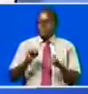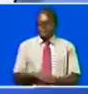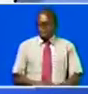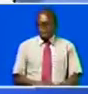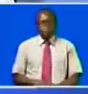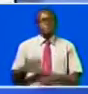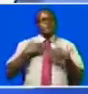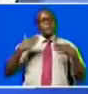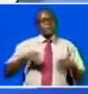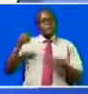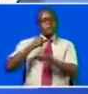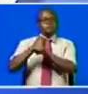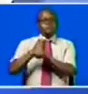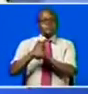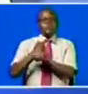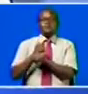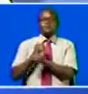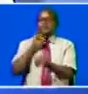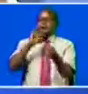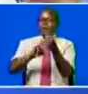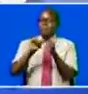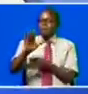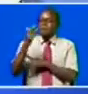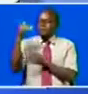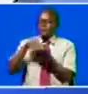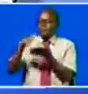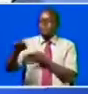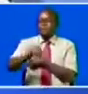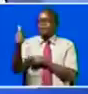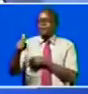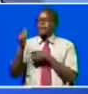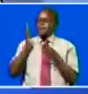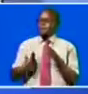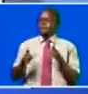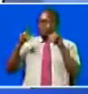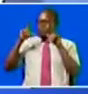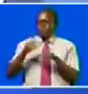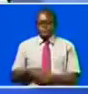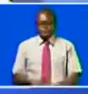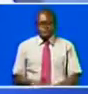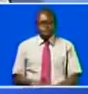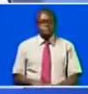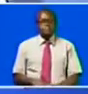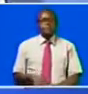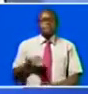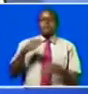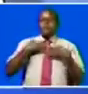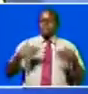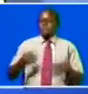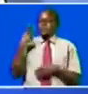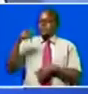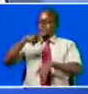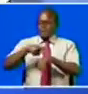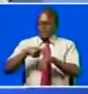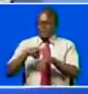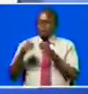mwili wako unafaa kuhifadhi kwa mume wako. Kwa nini unapiga picha na mtumia mtu mwingine? Hata mume wako ufai kumtumia picha za utupu. Kwa sababu mwili wako atauona saa zile mko kwa